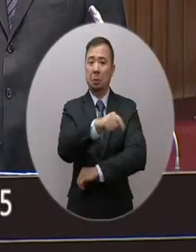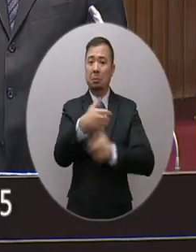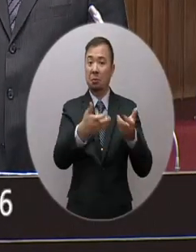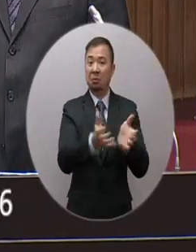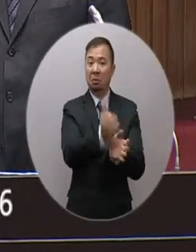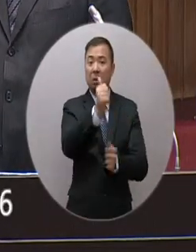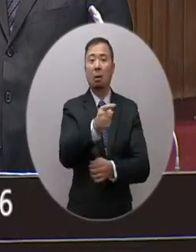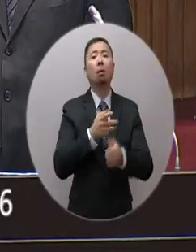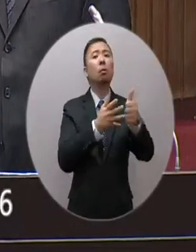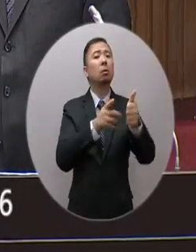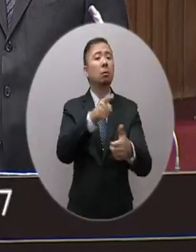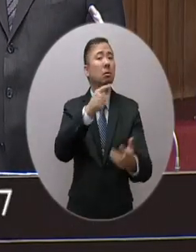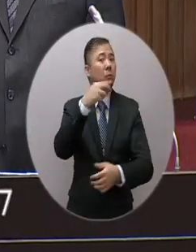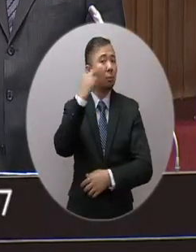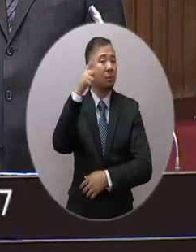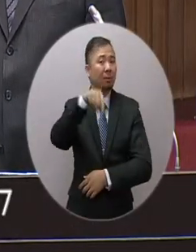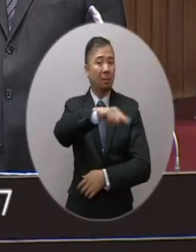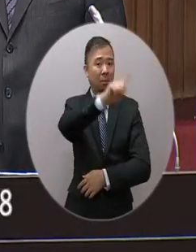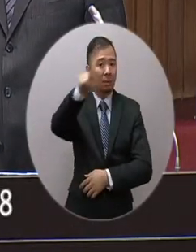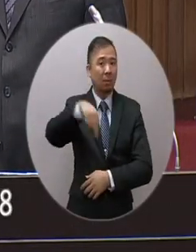来吗？你知道上个礼拜，